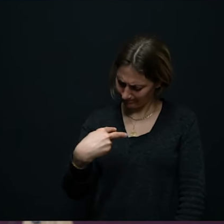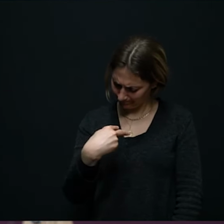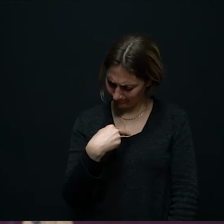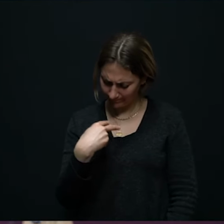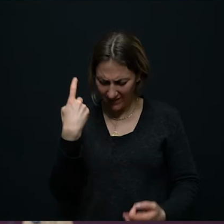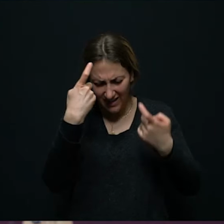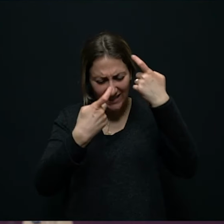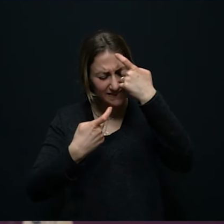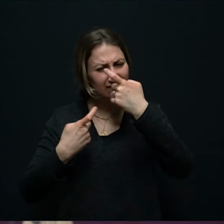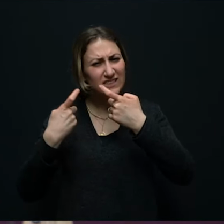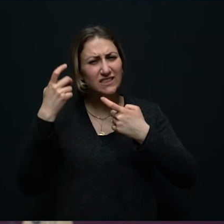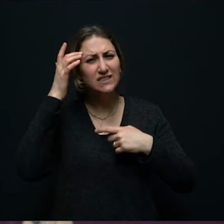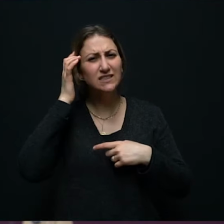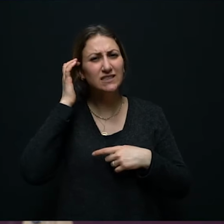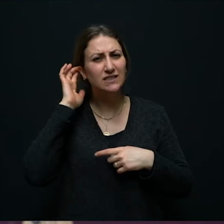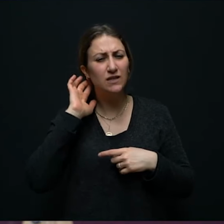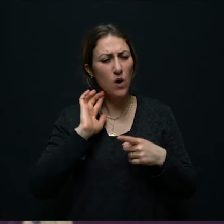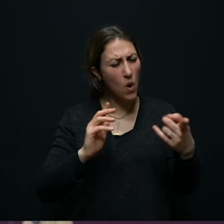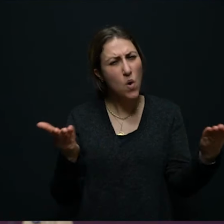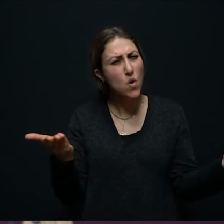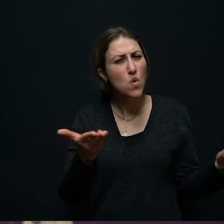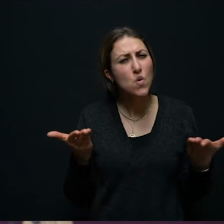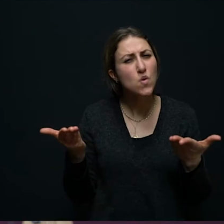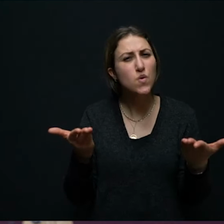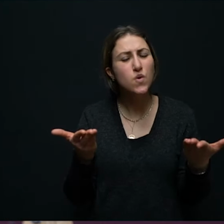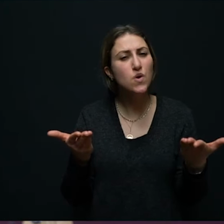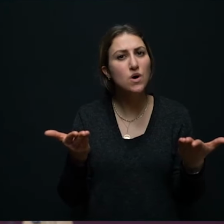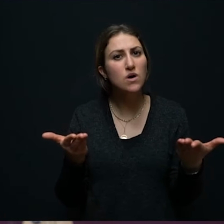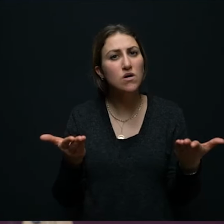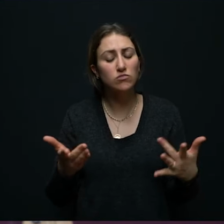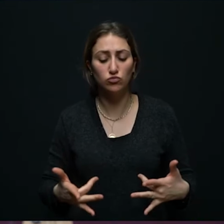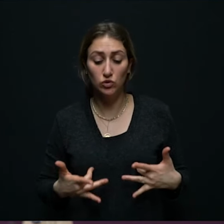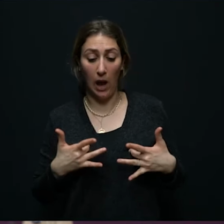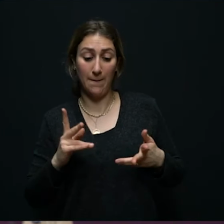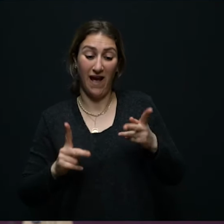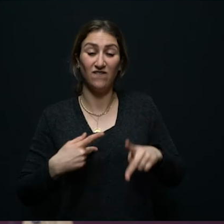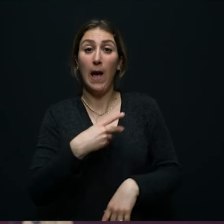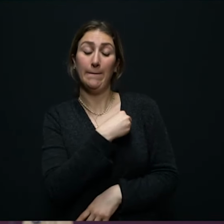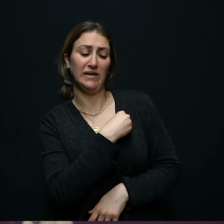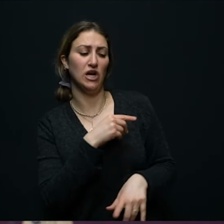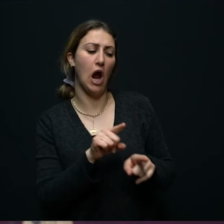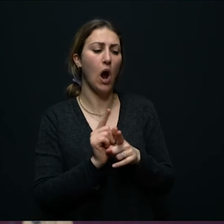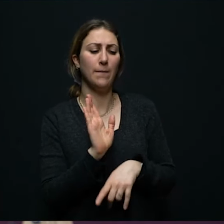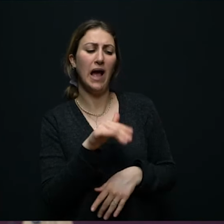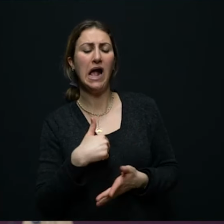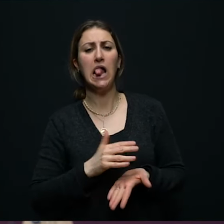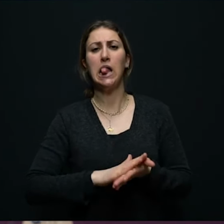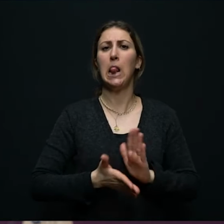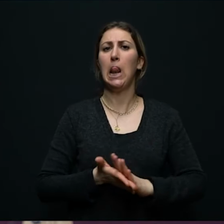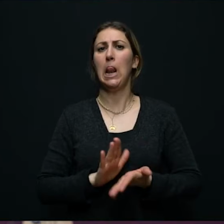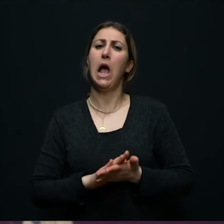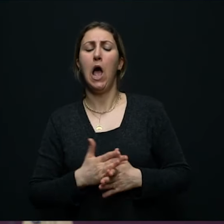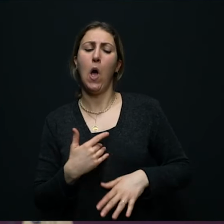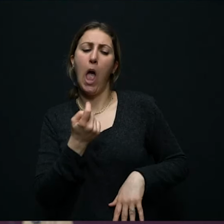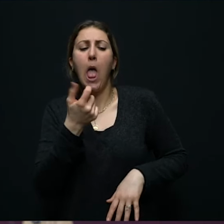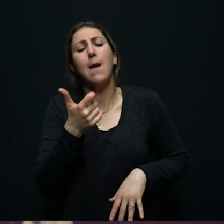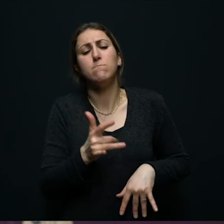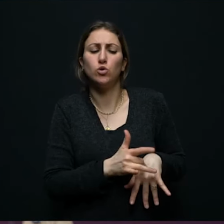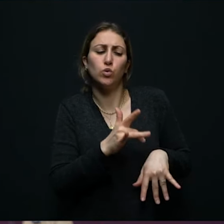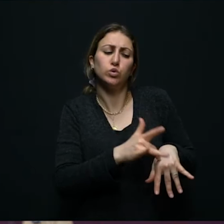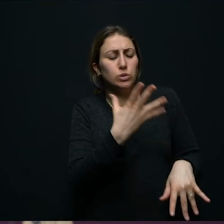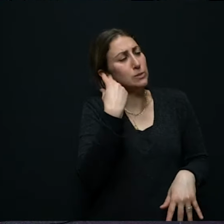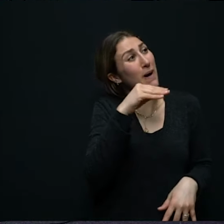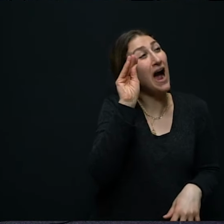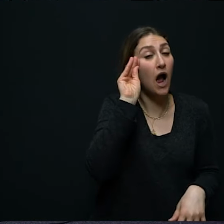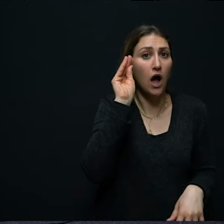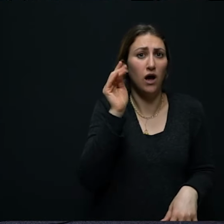ou si tu vois que dans ta vie tu commences à faire des compromis par rapport au péché c'est que ton amour pour dieu est en train de diminuer et alors il est